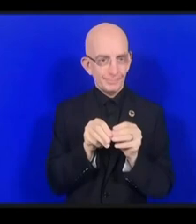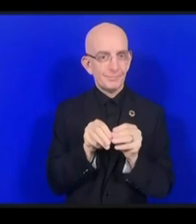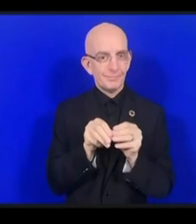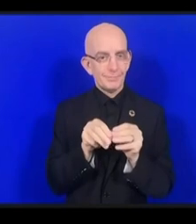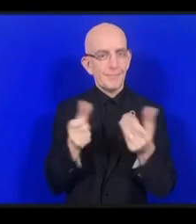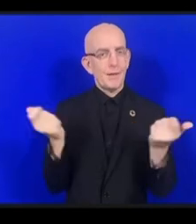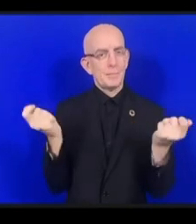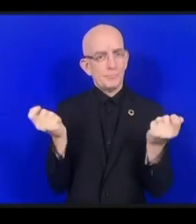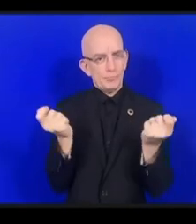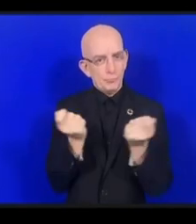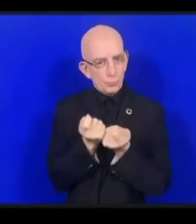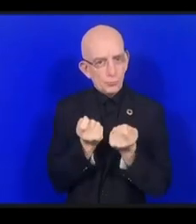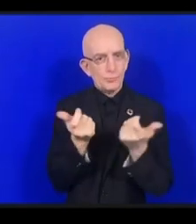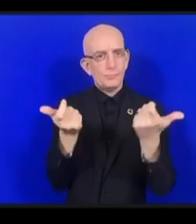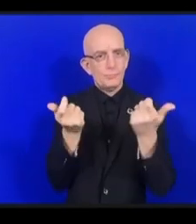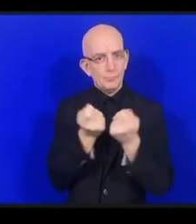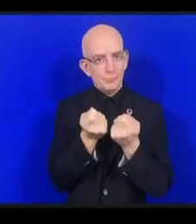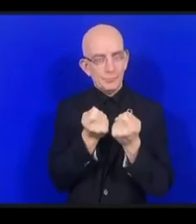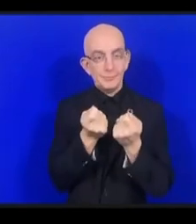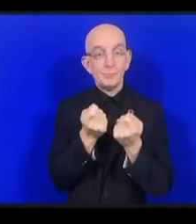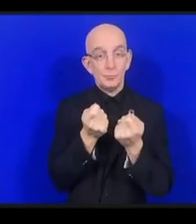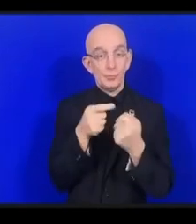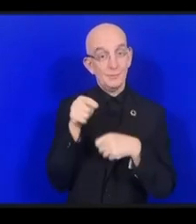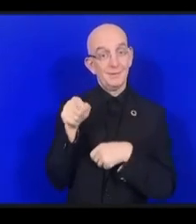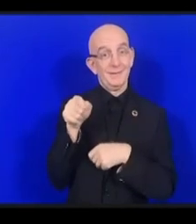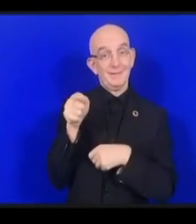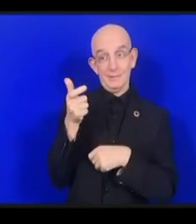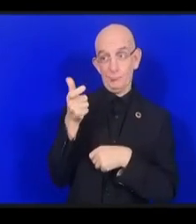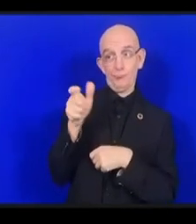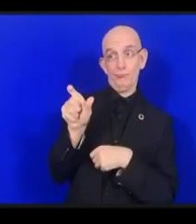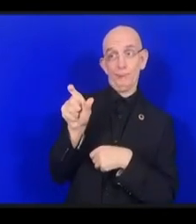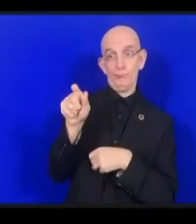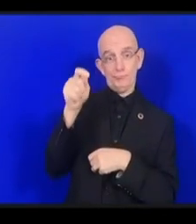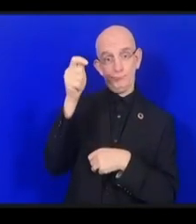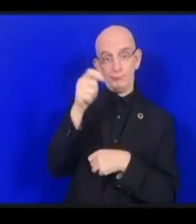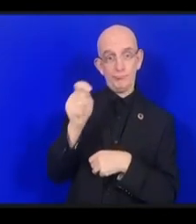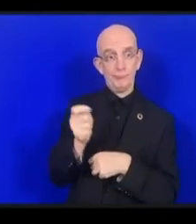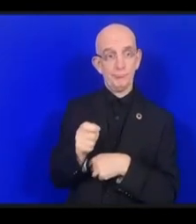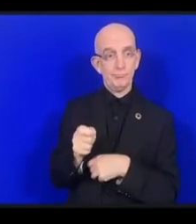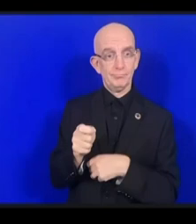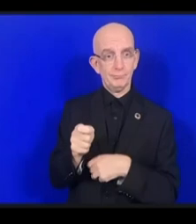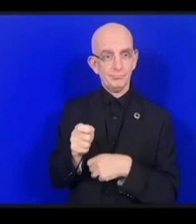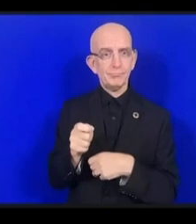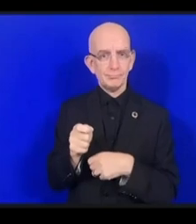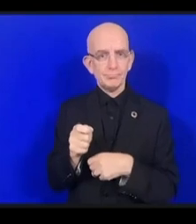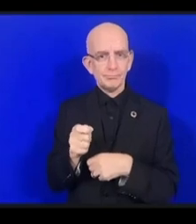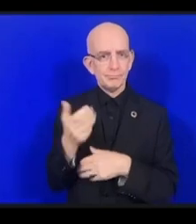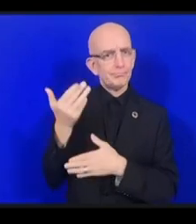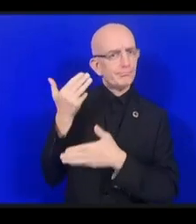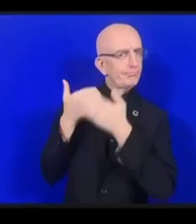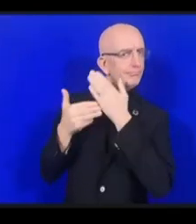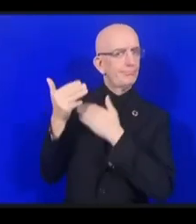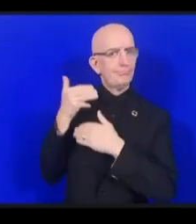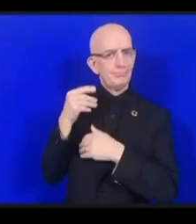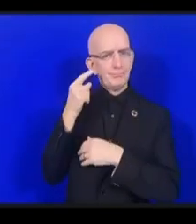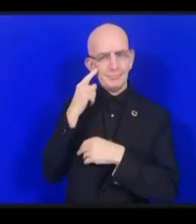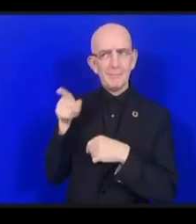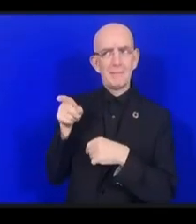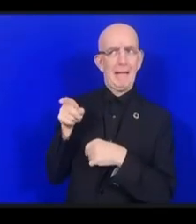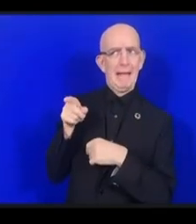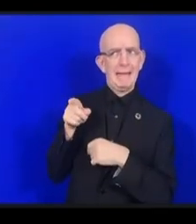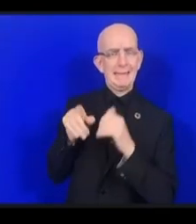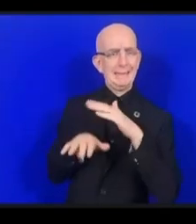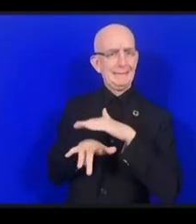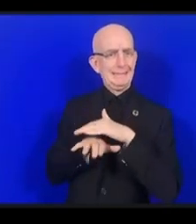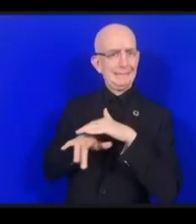、束縛するという、あまり良くない印象の言葉のよう